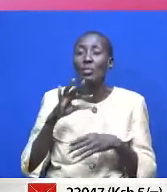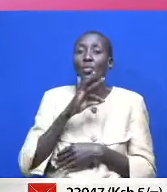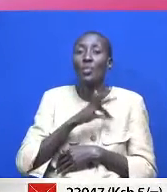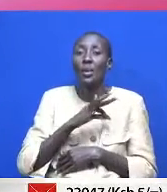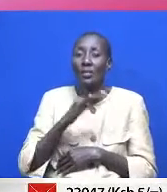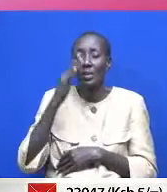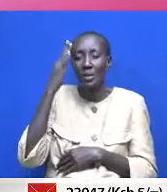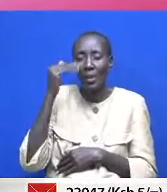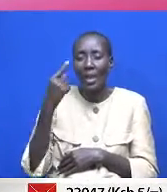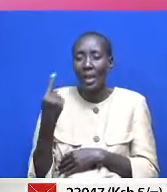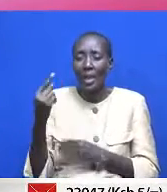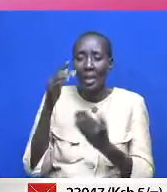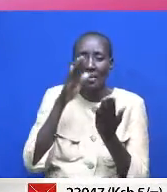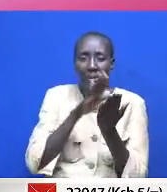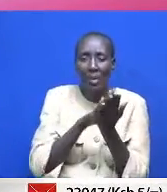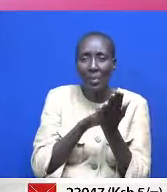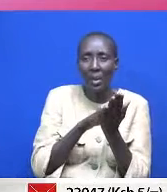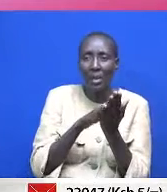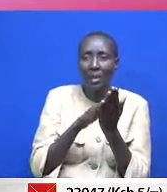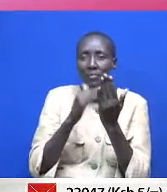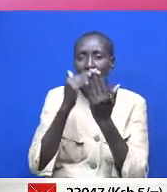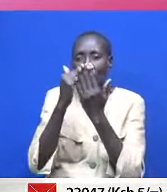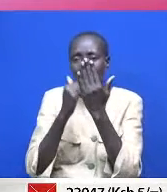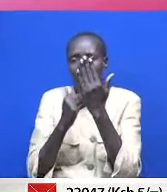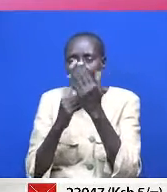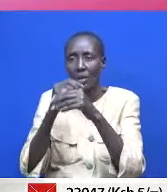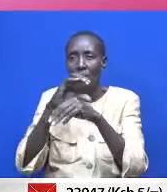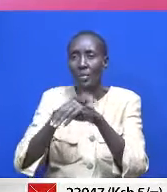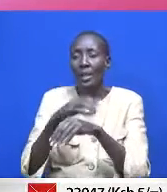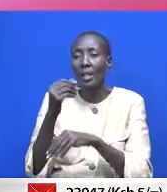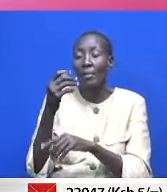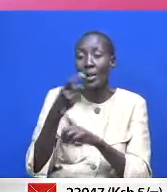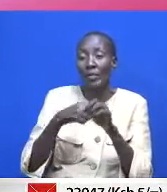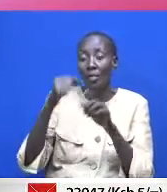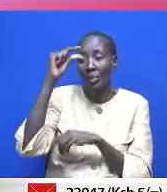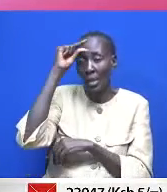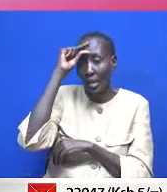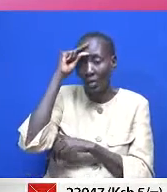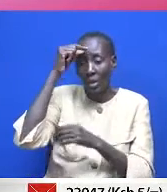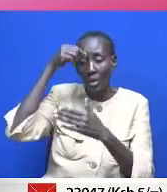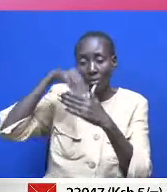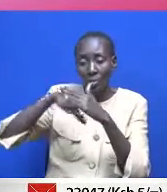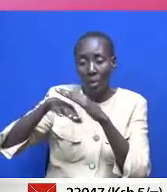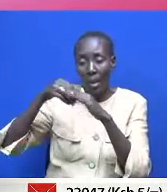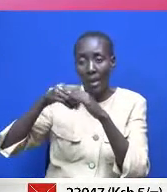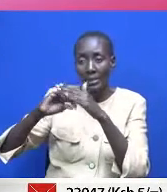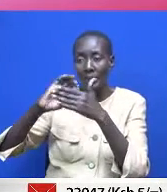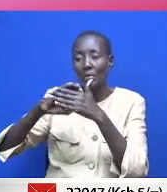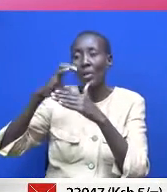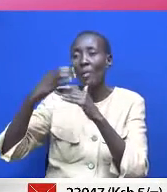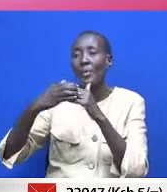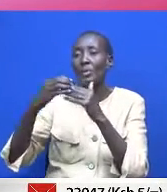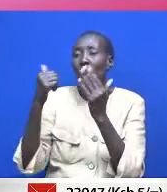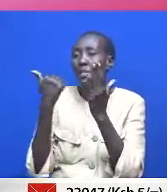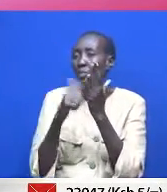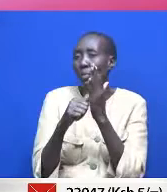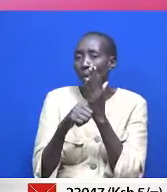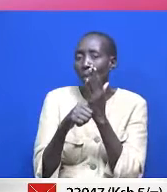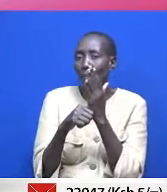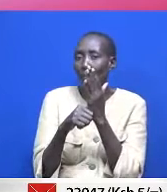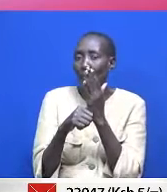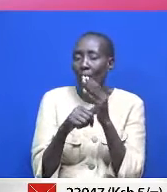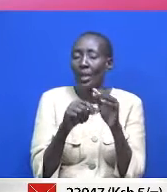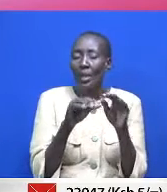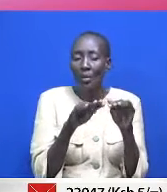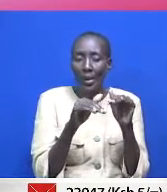benki itaenda kushindana wapatie nini, wapatie hizo pesa serikali. So access to capital ni shida kubwa sana. La pili,